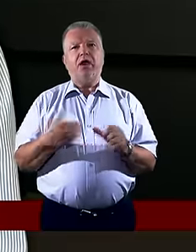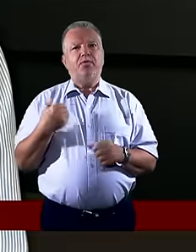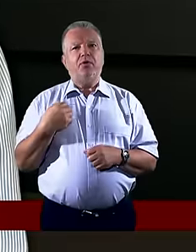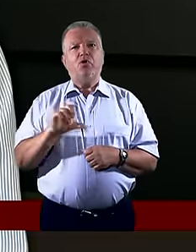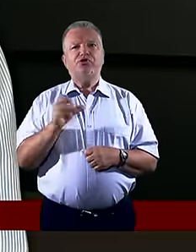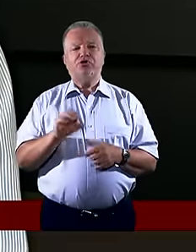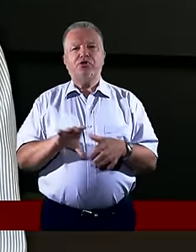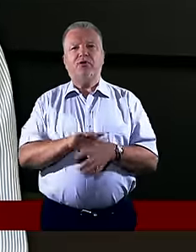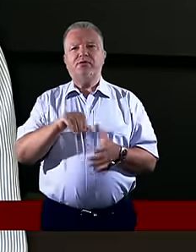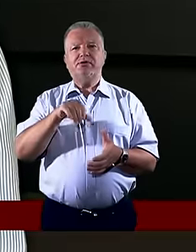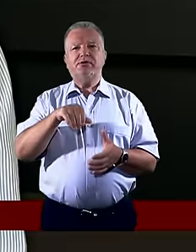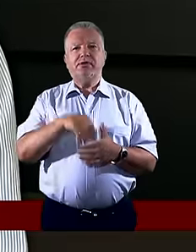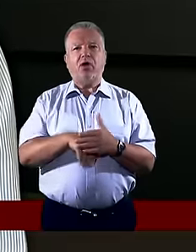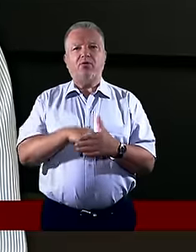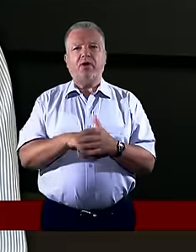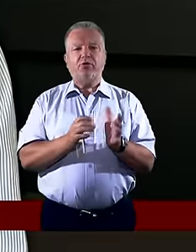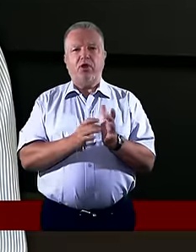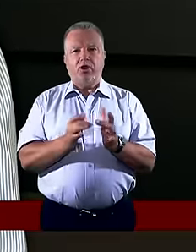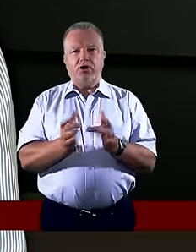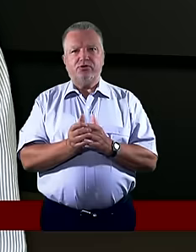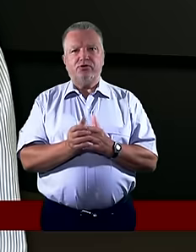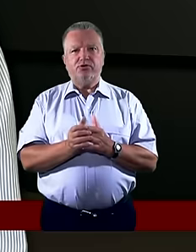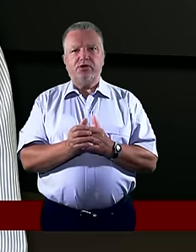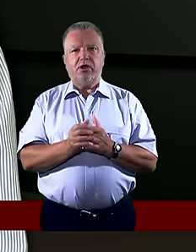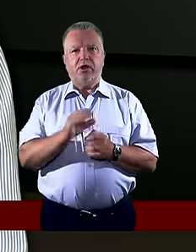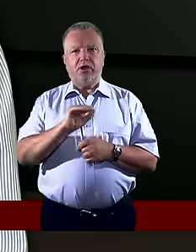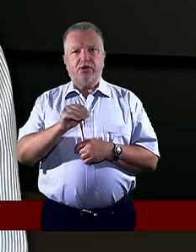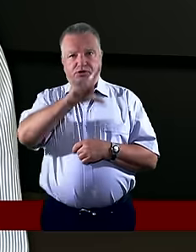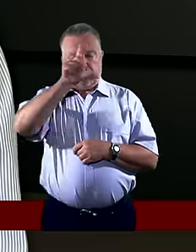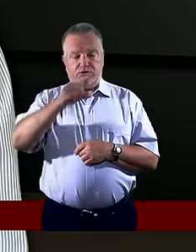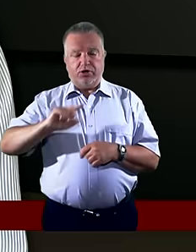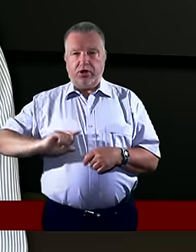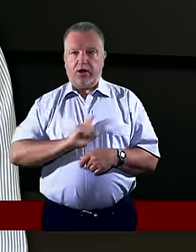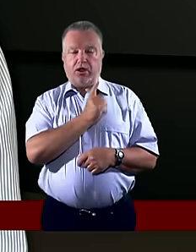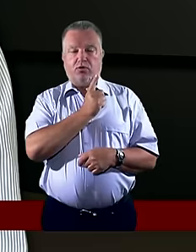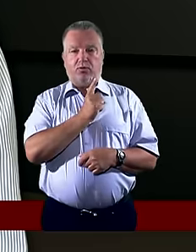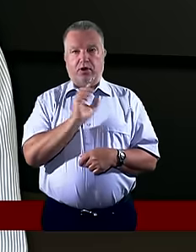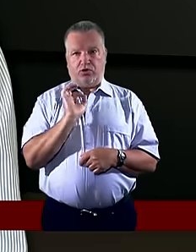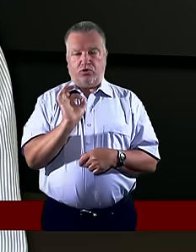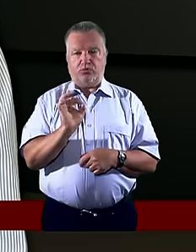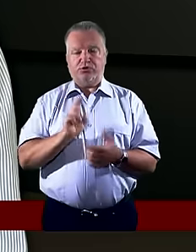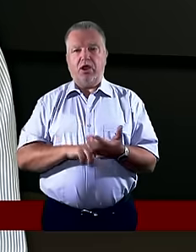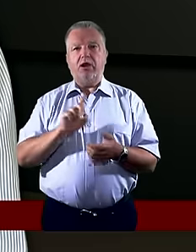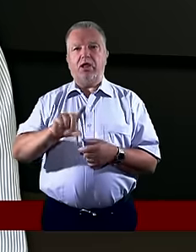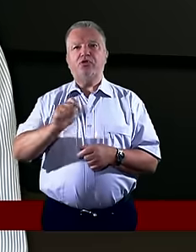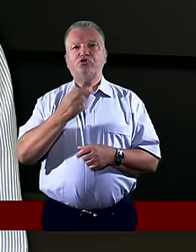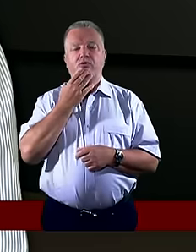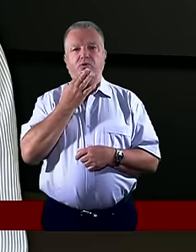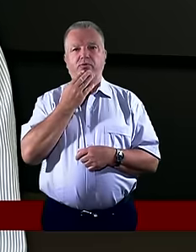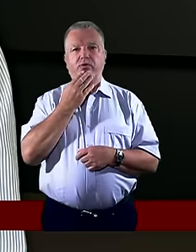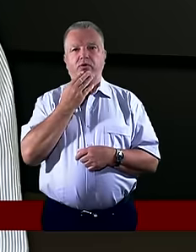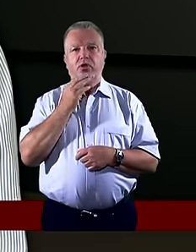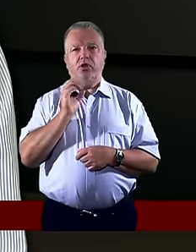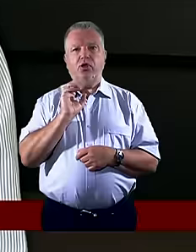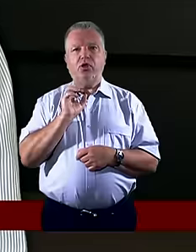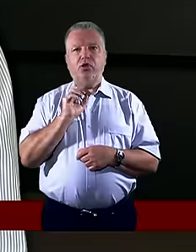w zachowaniu, w tym wszystkim, co robił Pan Jezus, takiego, że ludzie reagowali pozytywnie na to, co mówił. To